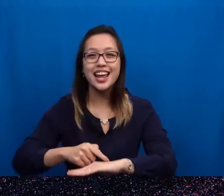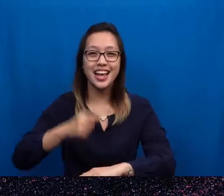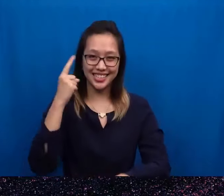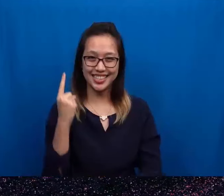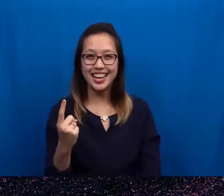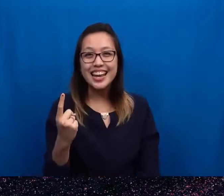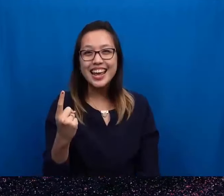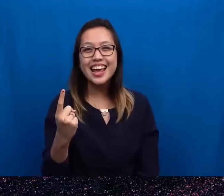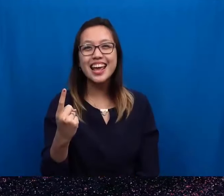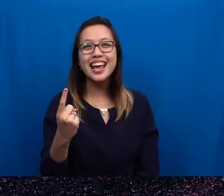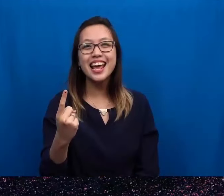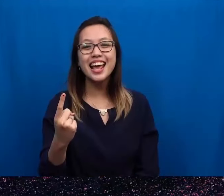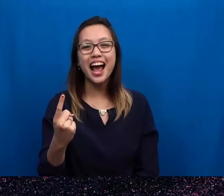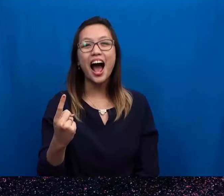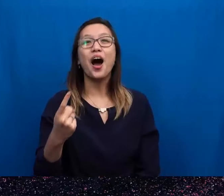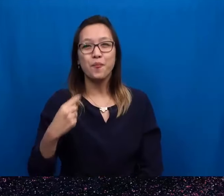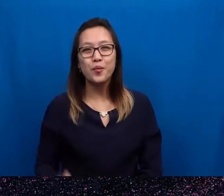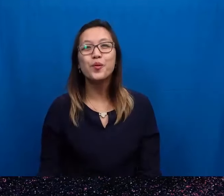hadir di sini,